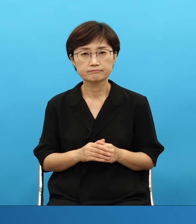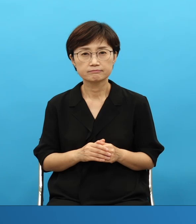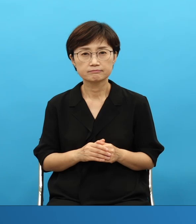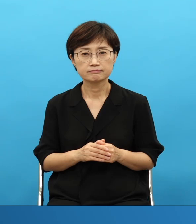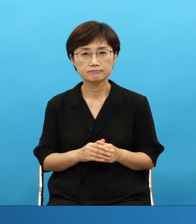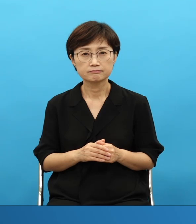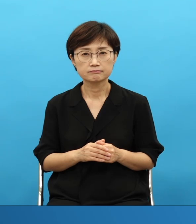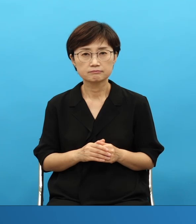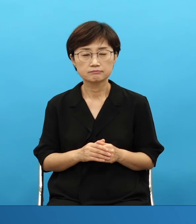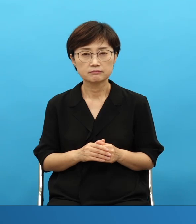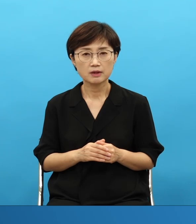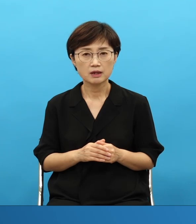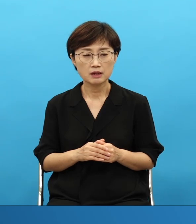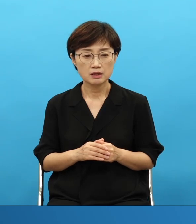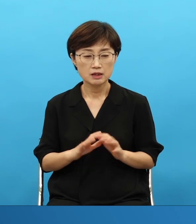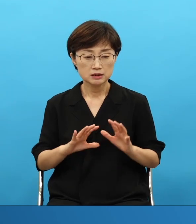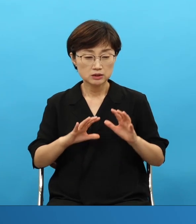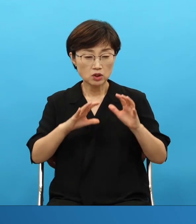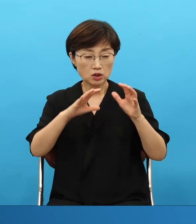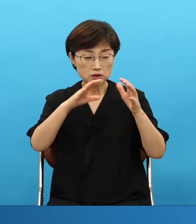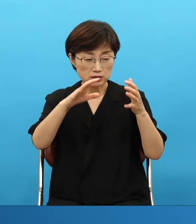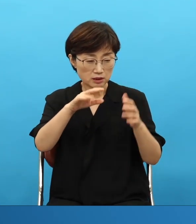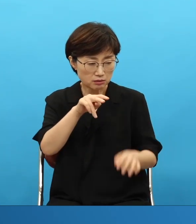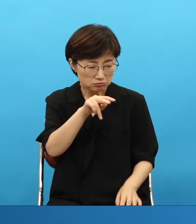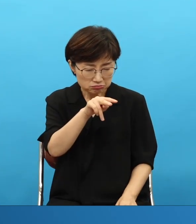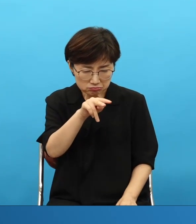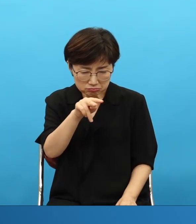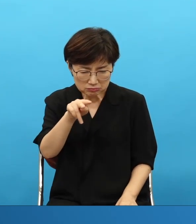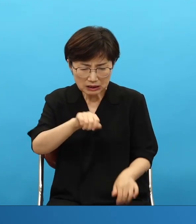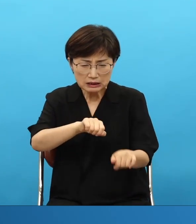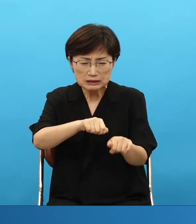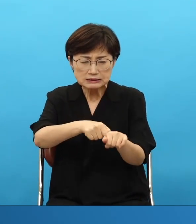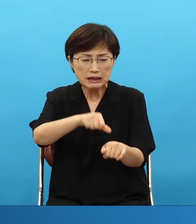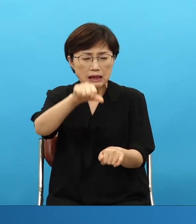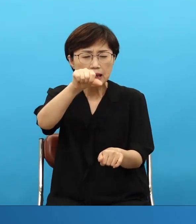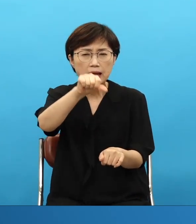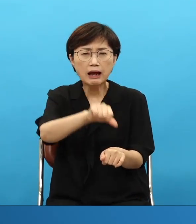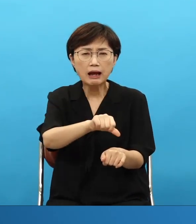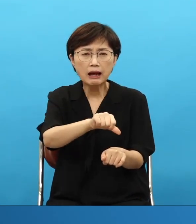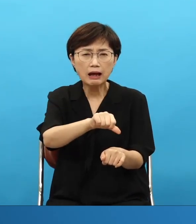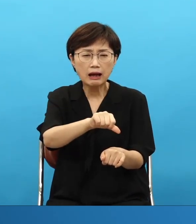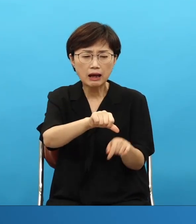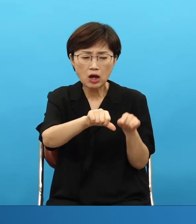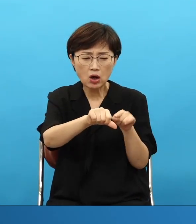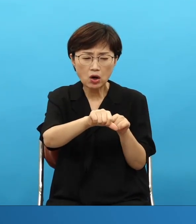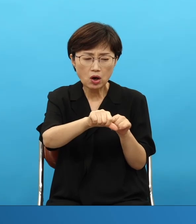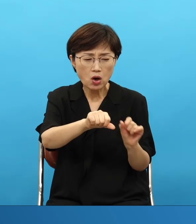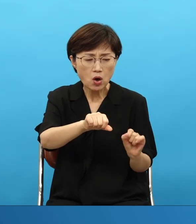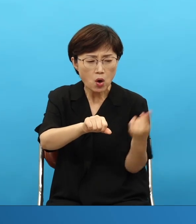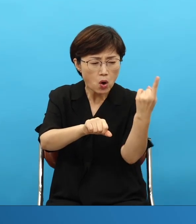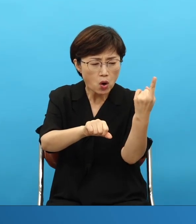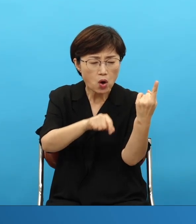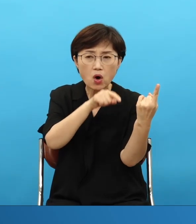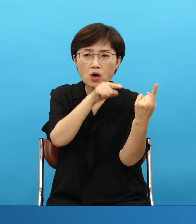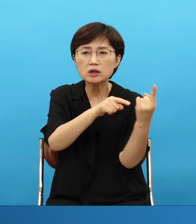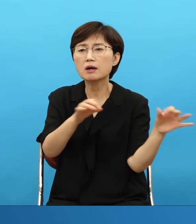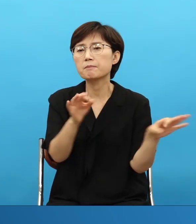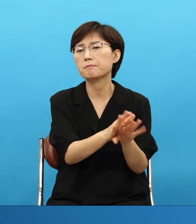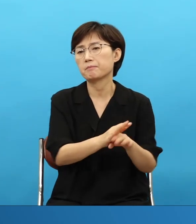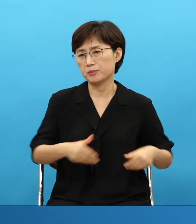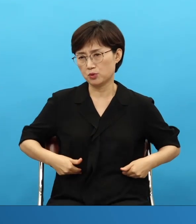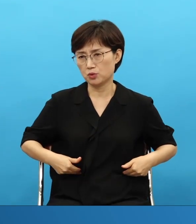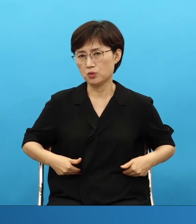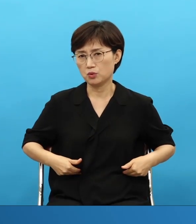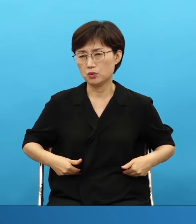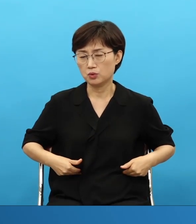재앙의 뿌리를 없애야 되는 겁니다. And it has become globalized and it will become globalized, but we must destroy the root of